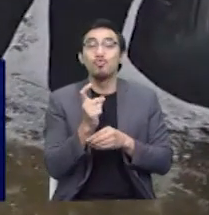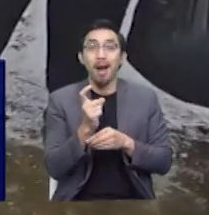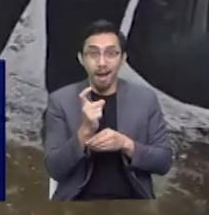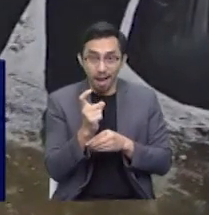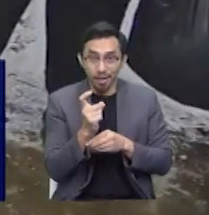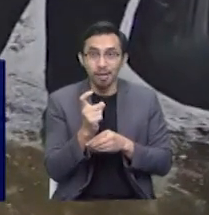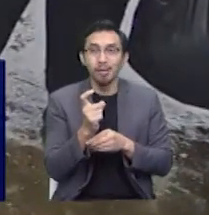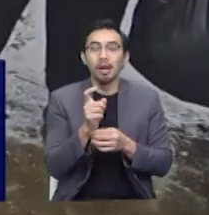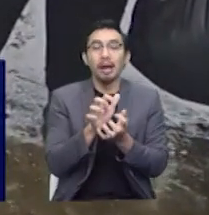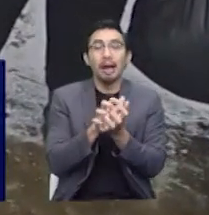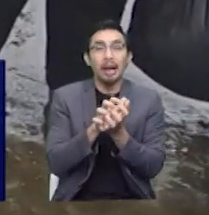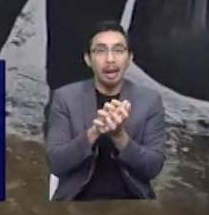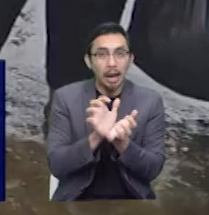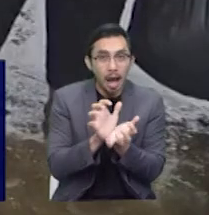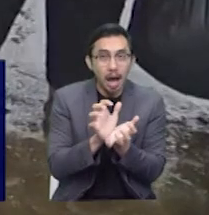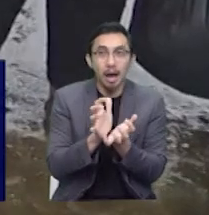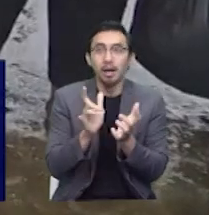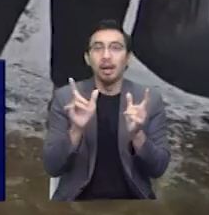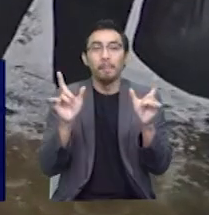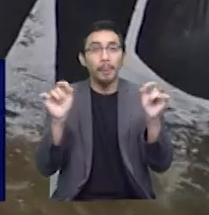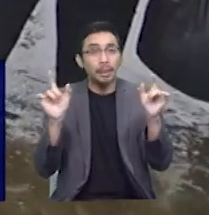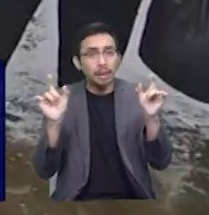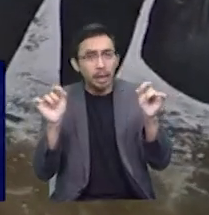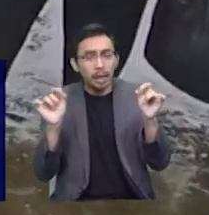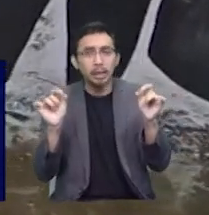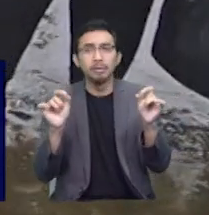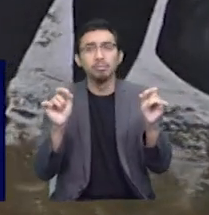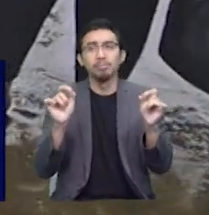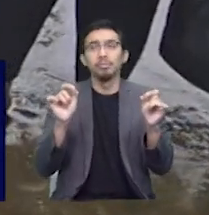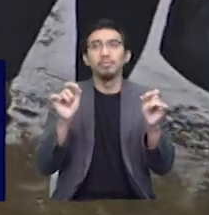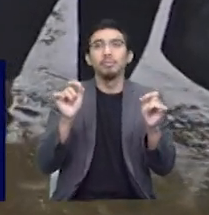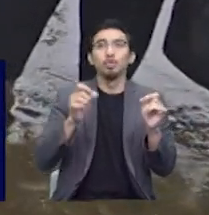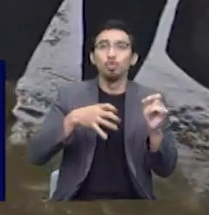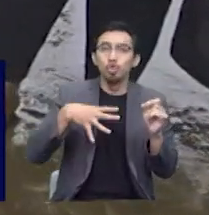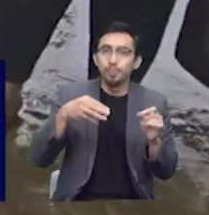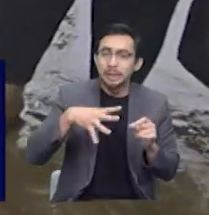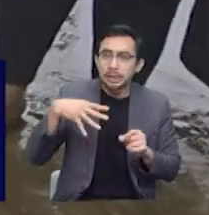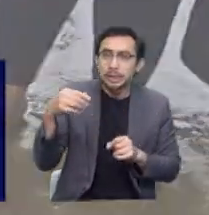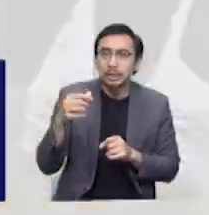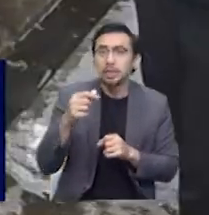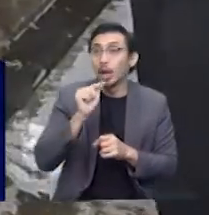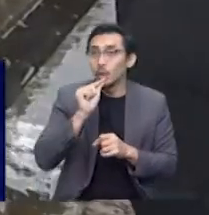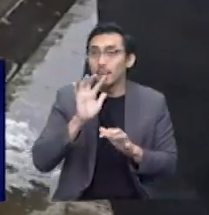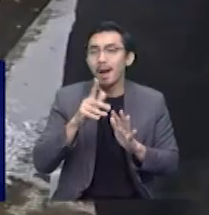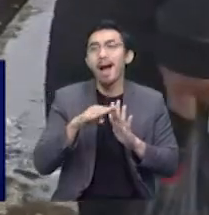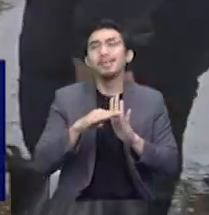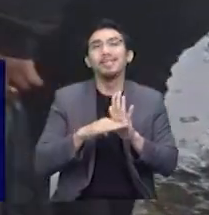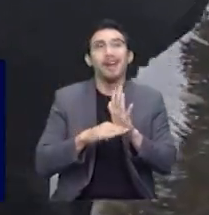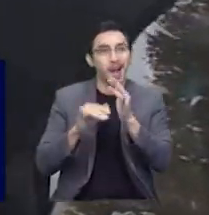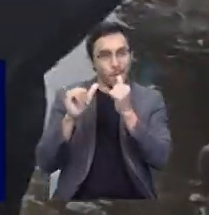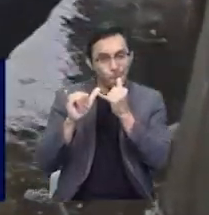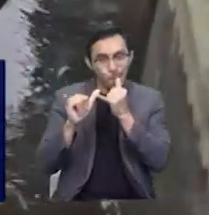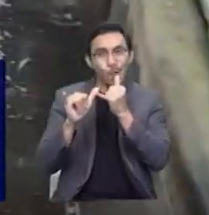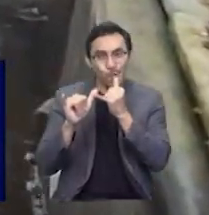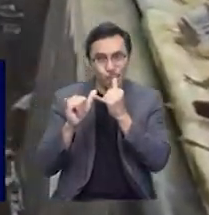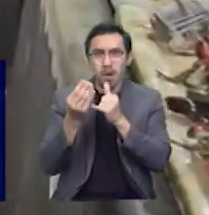rajungan, kepiting, apalagi cumi, udah. Ini untuk apa, Bu? Tahun baru. Tahun baru. Iya, harganya pada dinaikkan